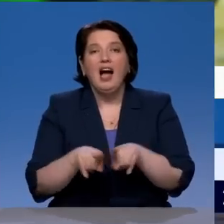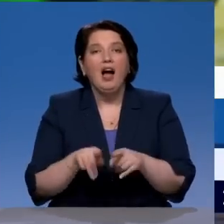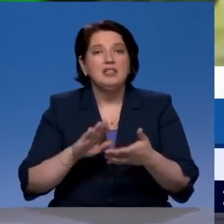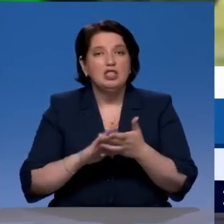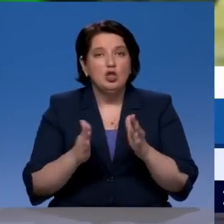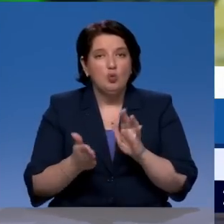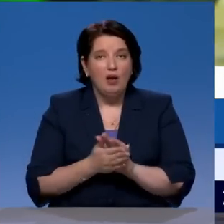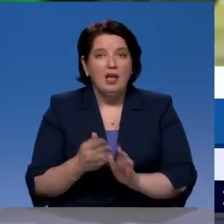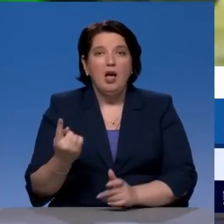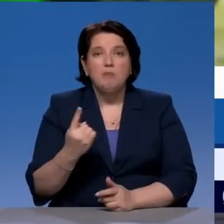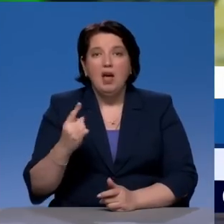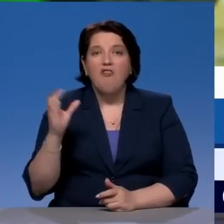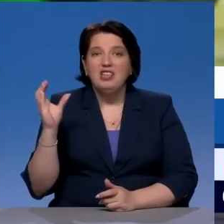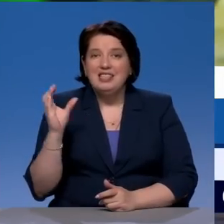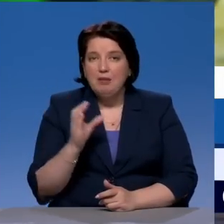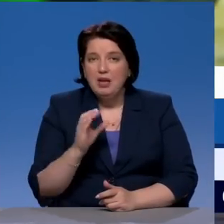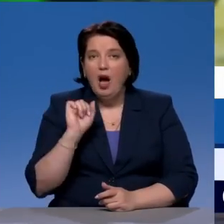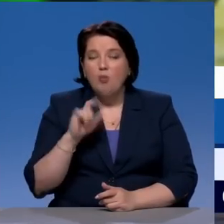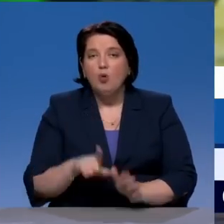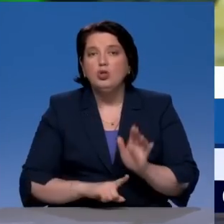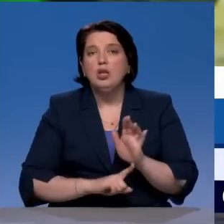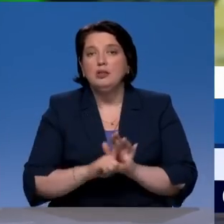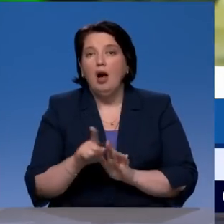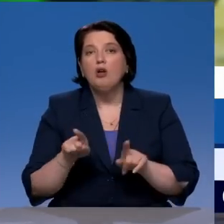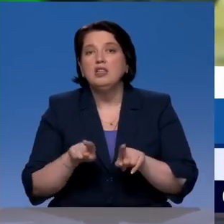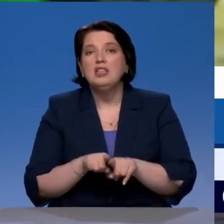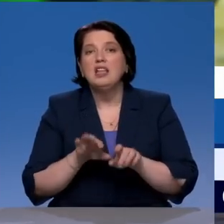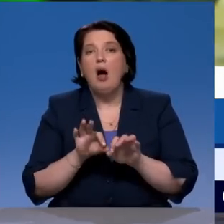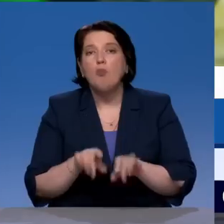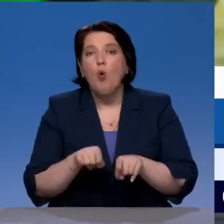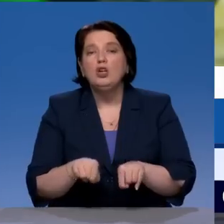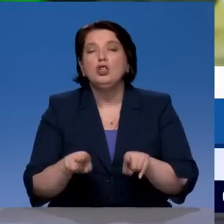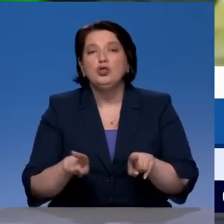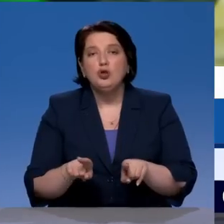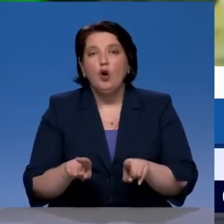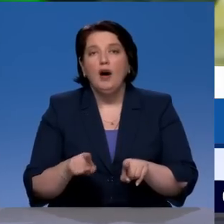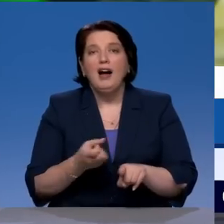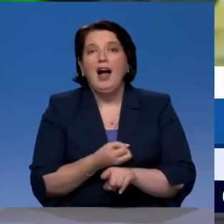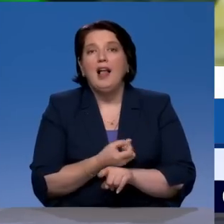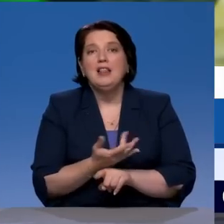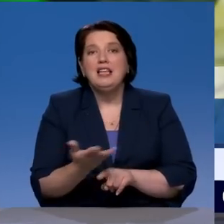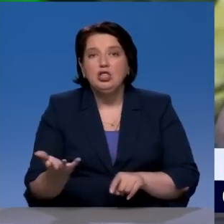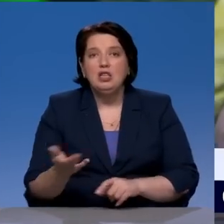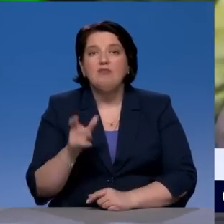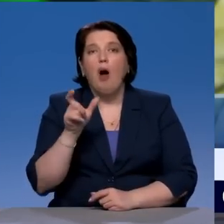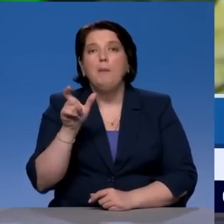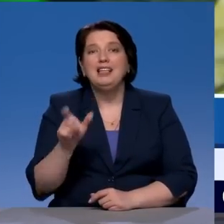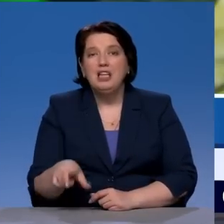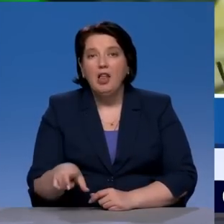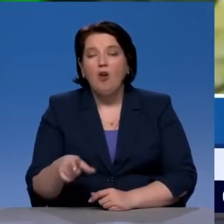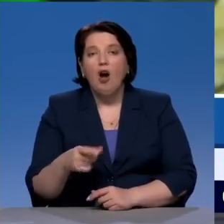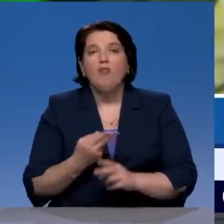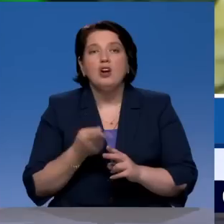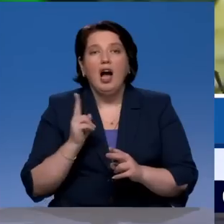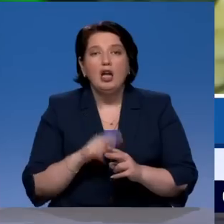1 сентября, если мы говорим, да, может привести к тому, что количество пациентов, которые придут именно за рецептом, которые до